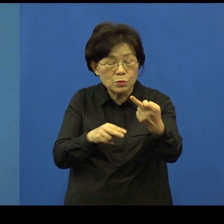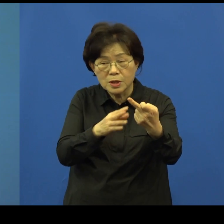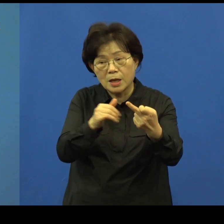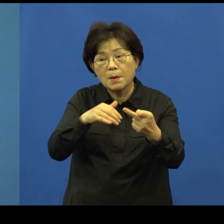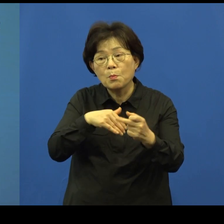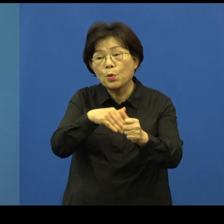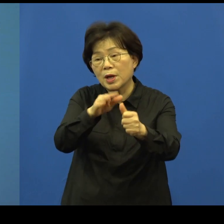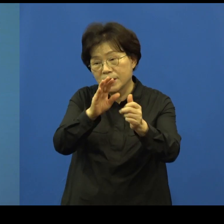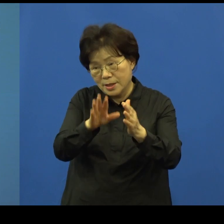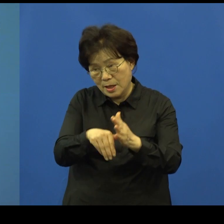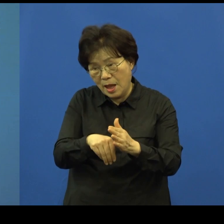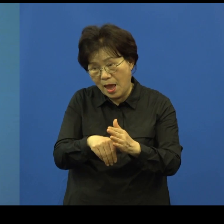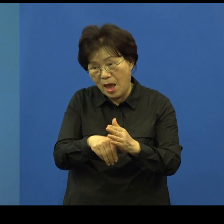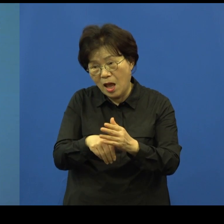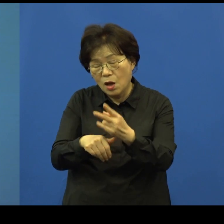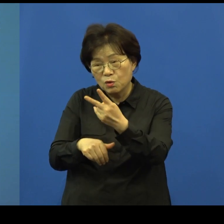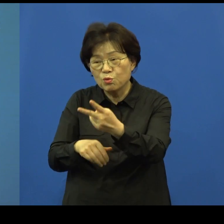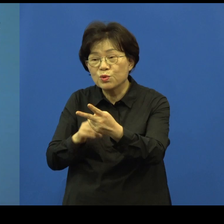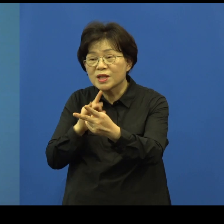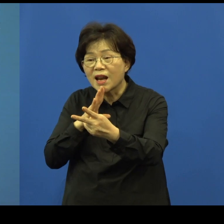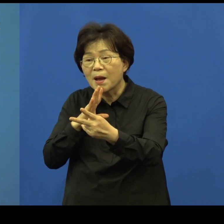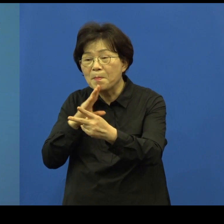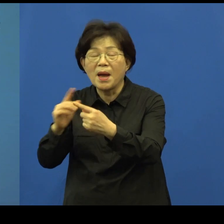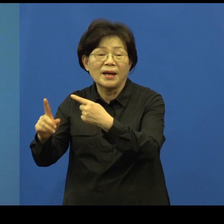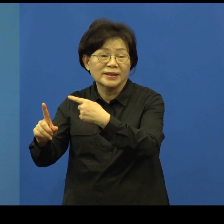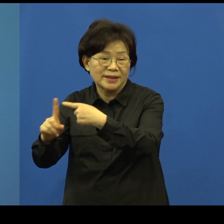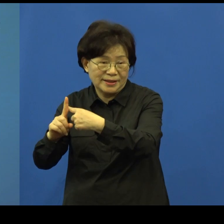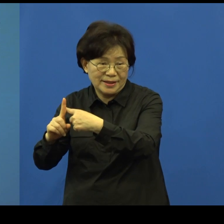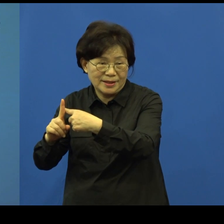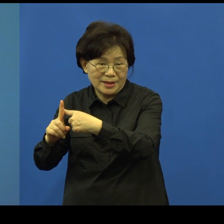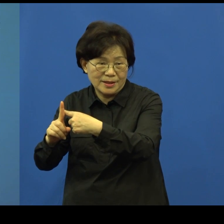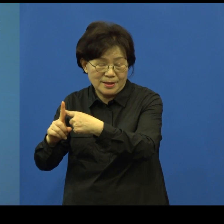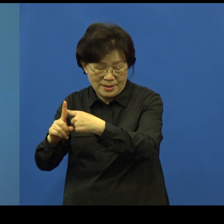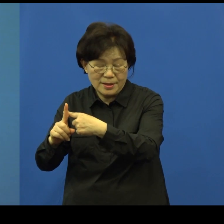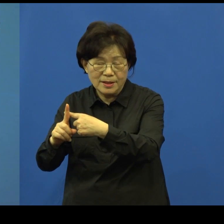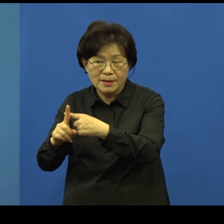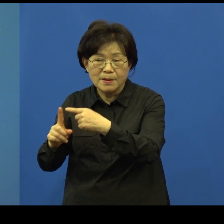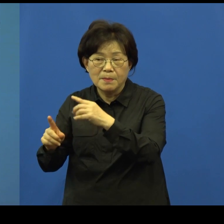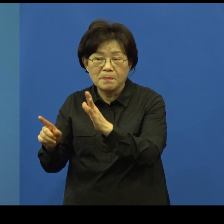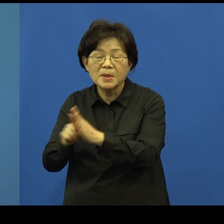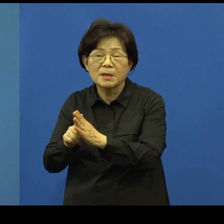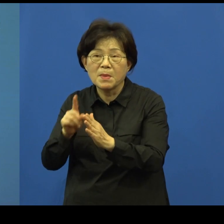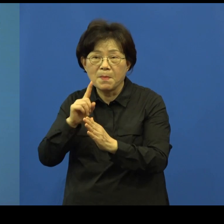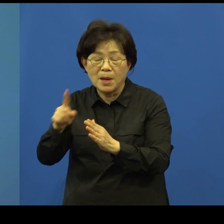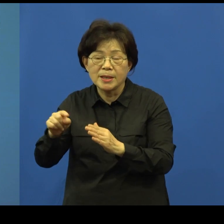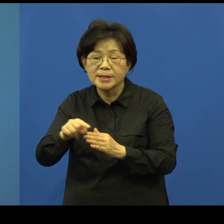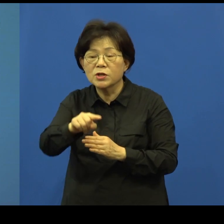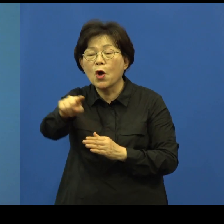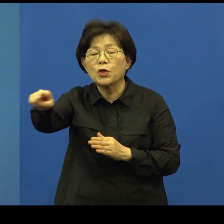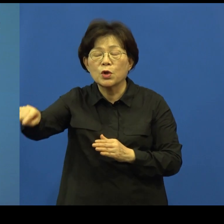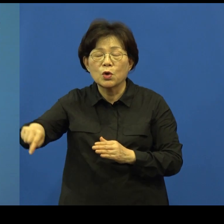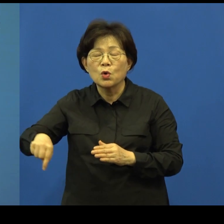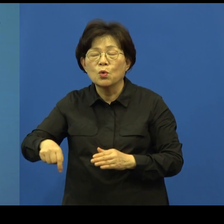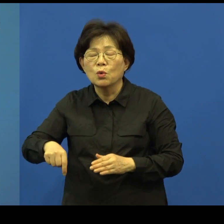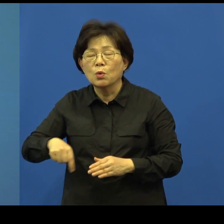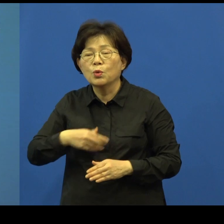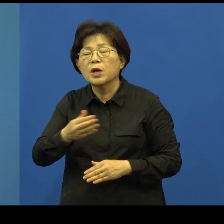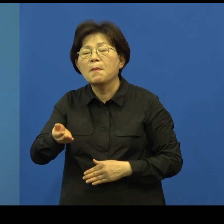가나안에. 그 2명, 여수와 갈렙이 뭐라고 하죠? 믿음의 언어로 하는 거죠. 저들은 우리의 밥입니다.